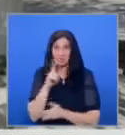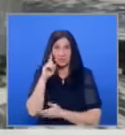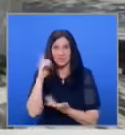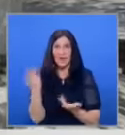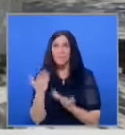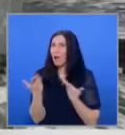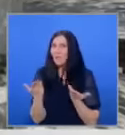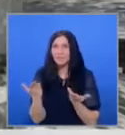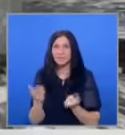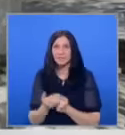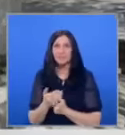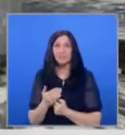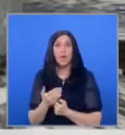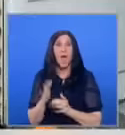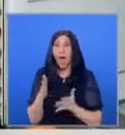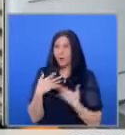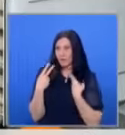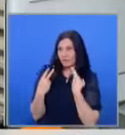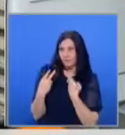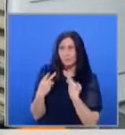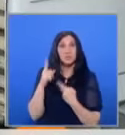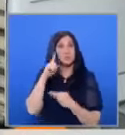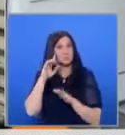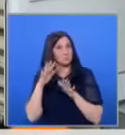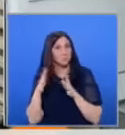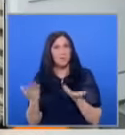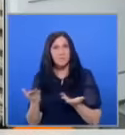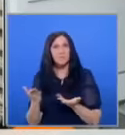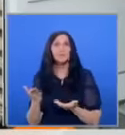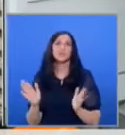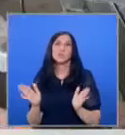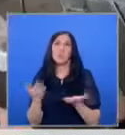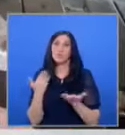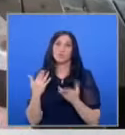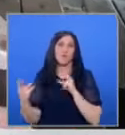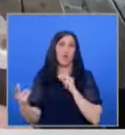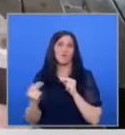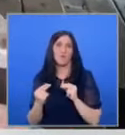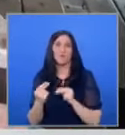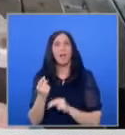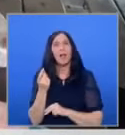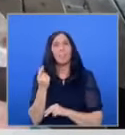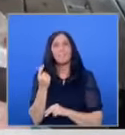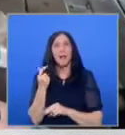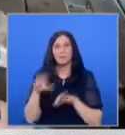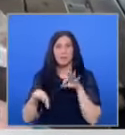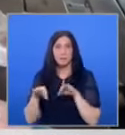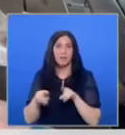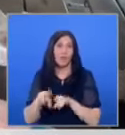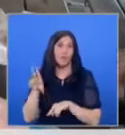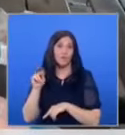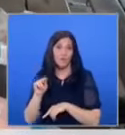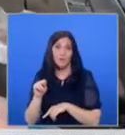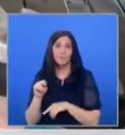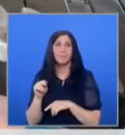знаеме къде са. Ние ако ги виждаме, ще се усъмниме и ще почваме да говорим. Малко са избирателите, като говорим, че